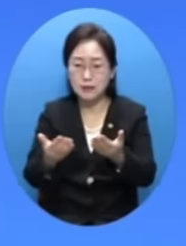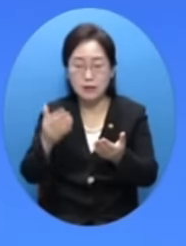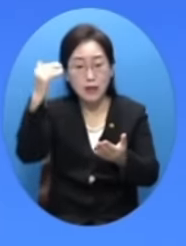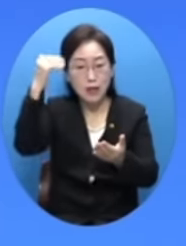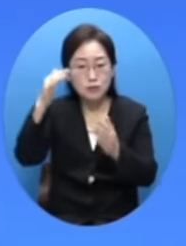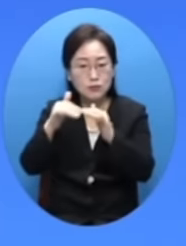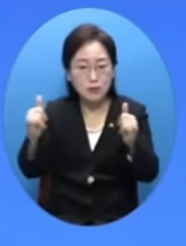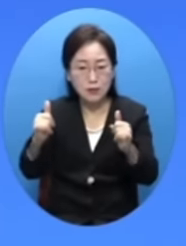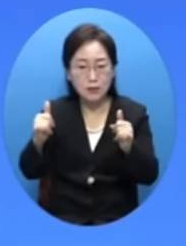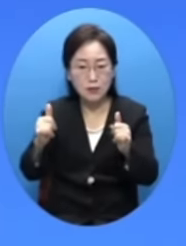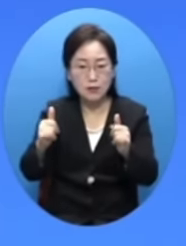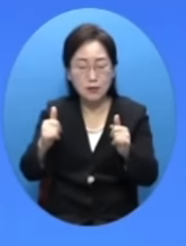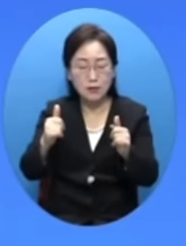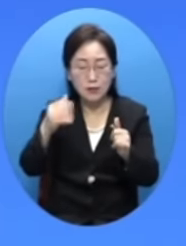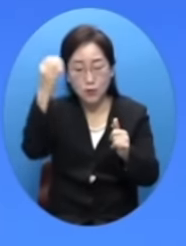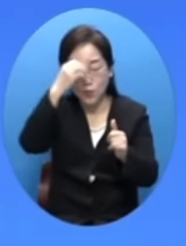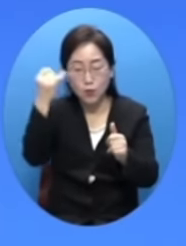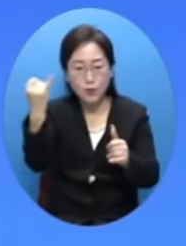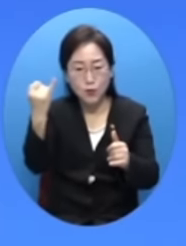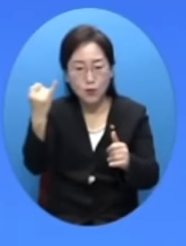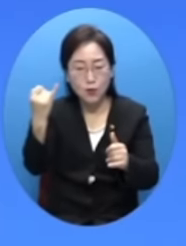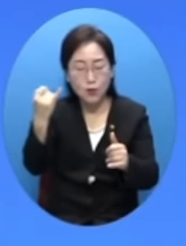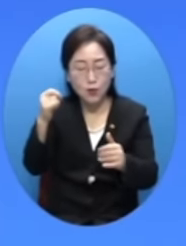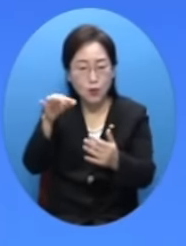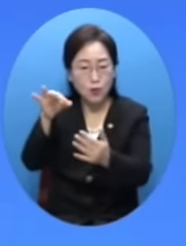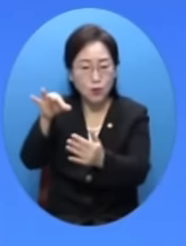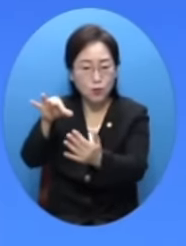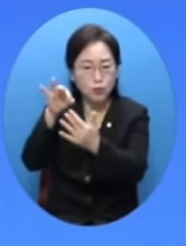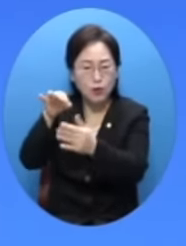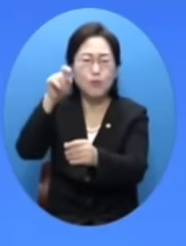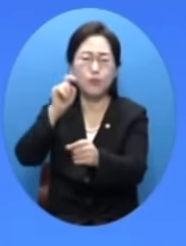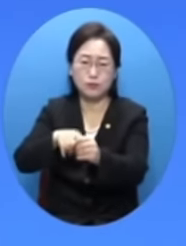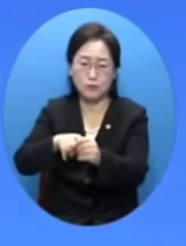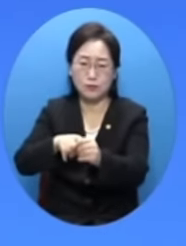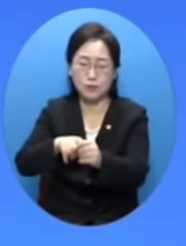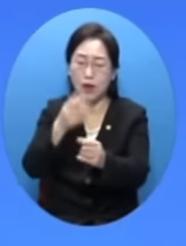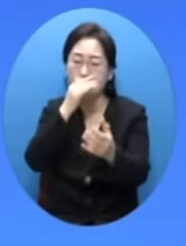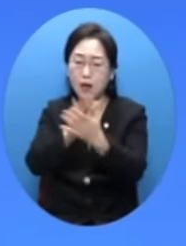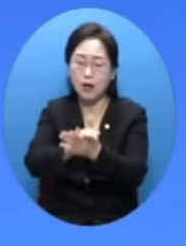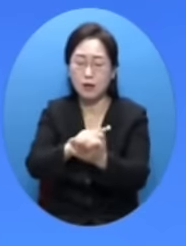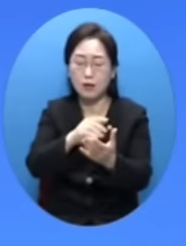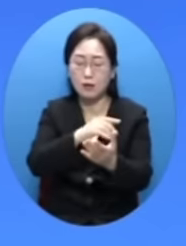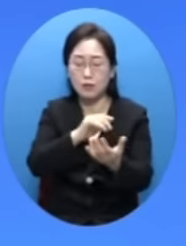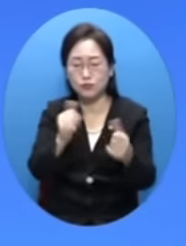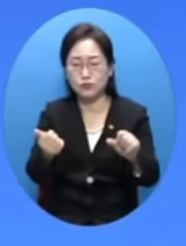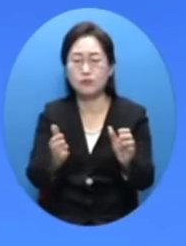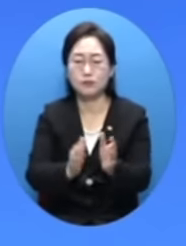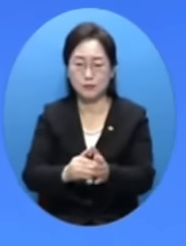한국분과 또 정신요구 학생을 구하려다가 같이 순교하고 말았습니다.